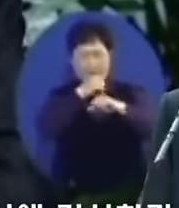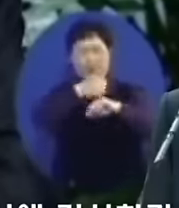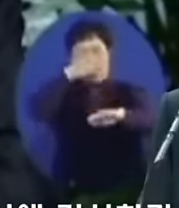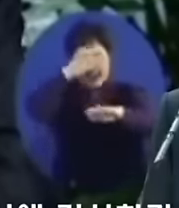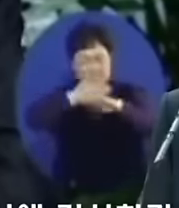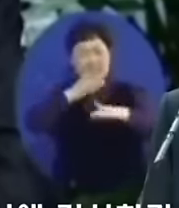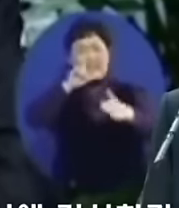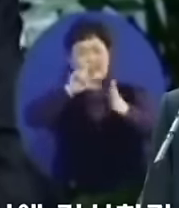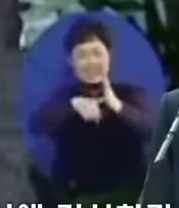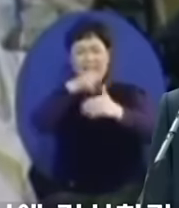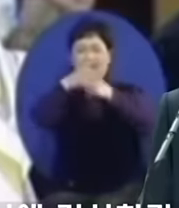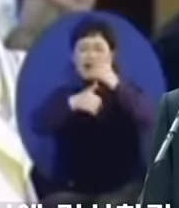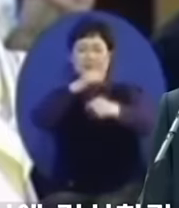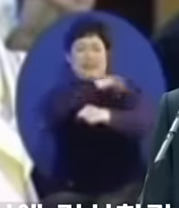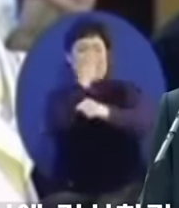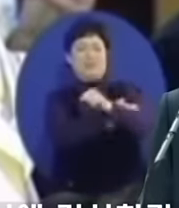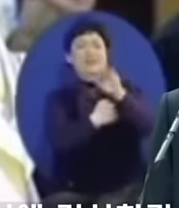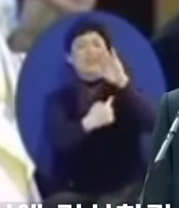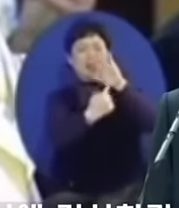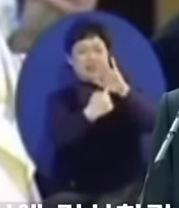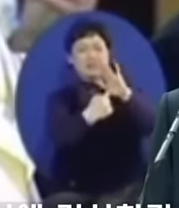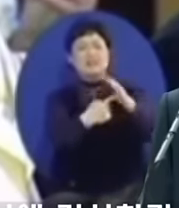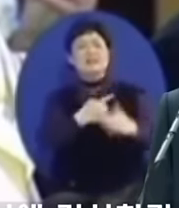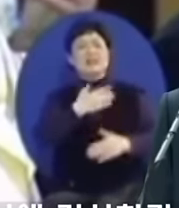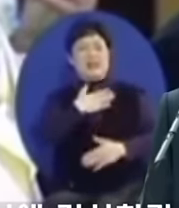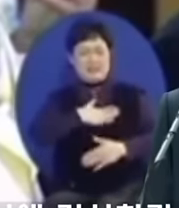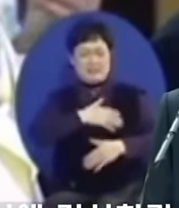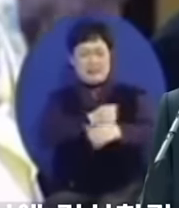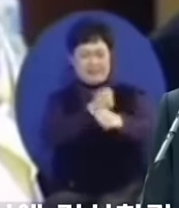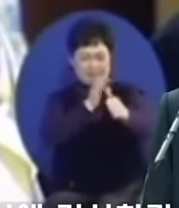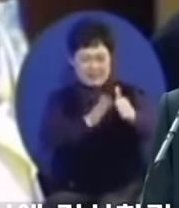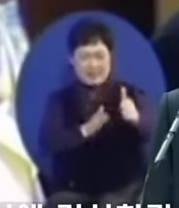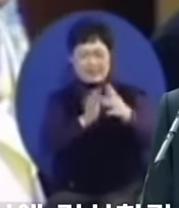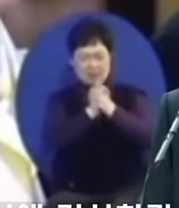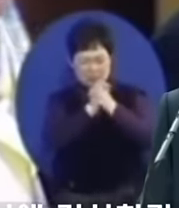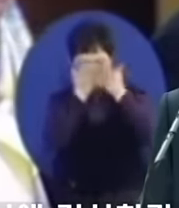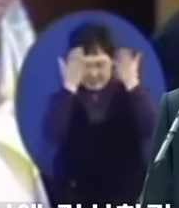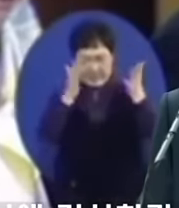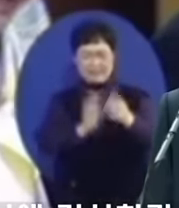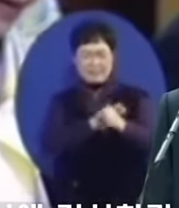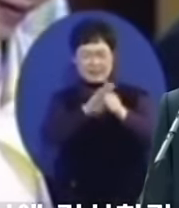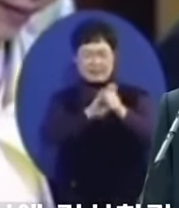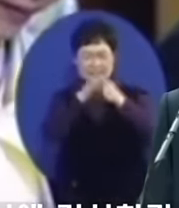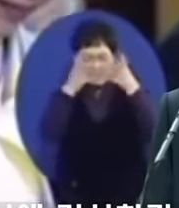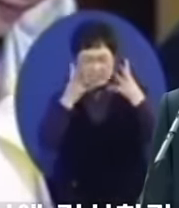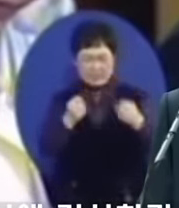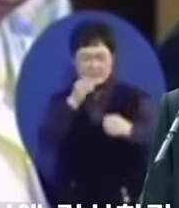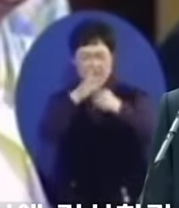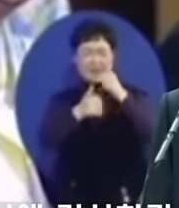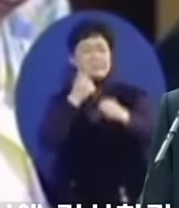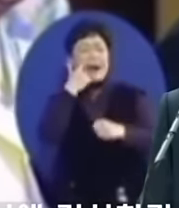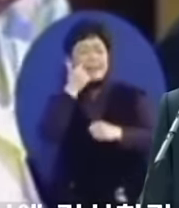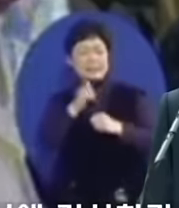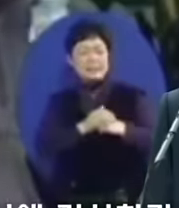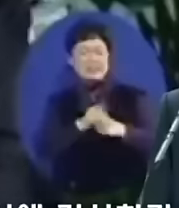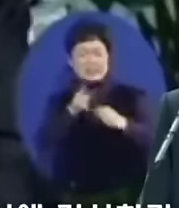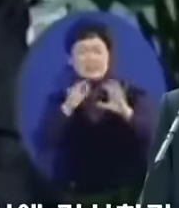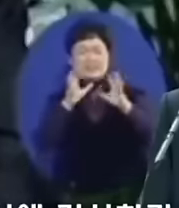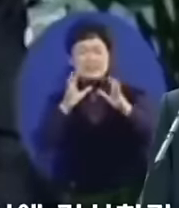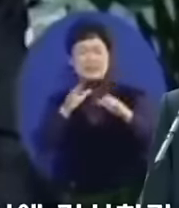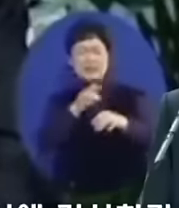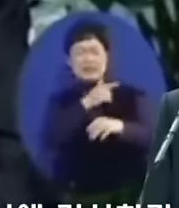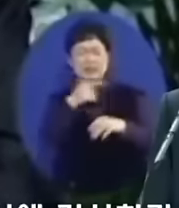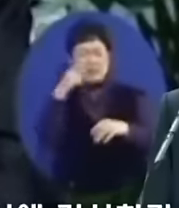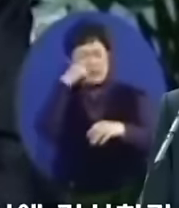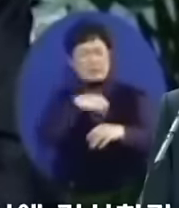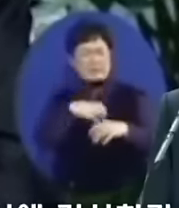감사할 때 하나님의 능력이 나타난다는 것을 알게 되기를 바랍니다. 우리 기도드리겠습니다. 사랑이 많으신 우리 아버지 하나님, 이 세상에 너무나